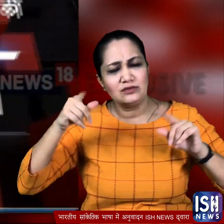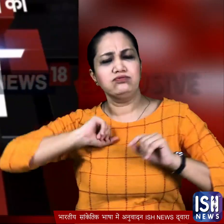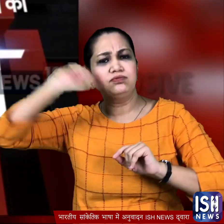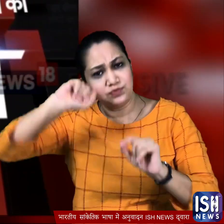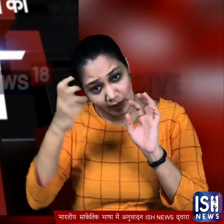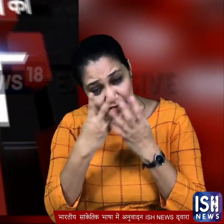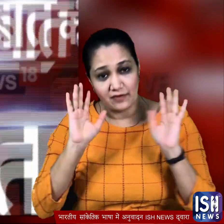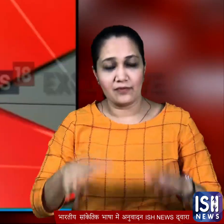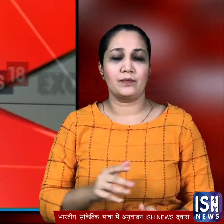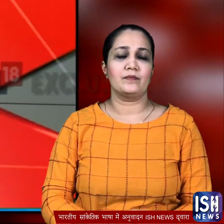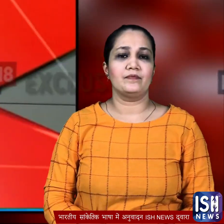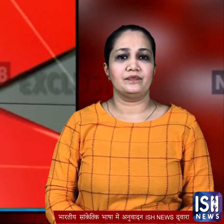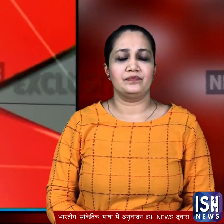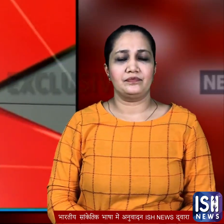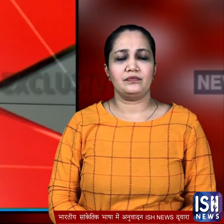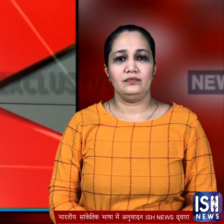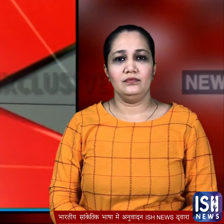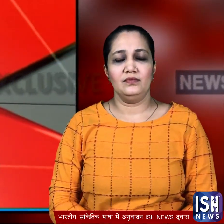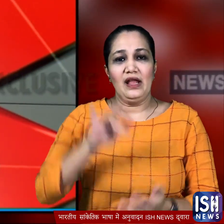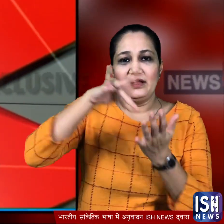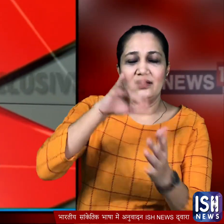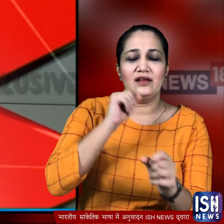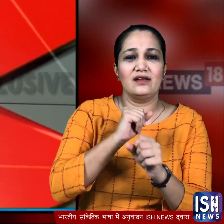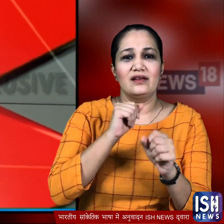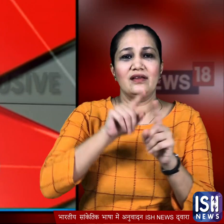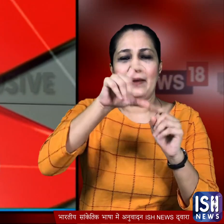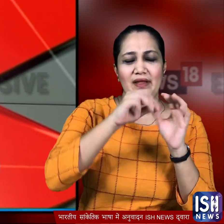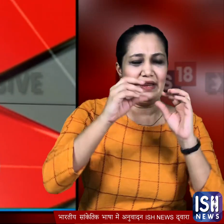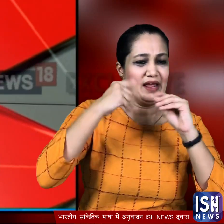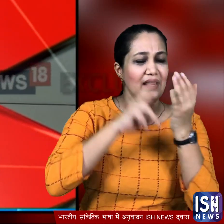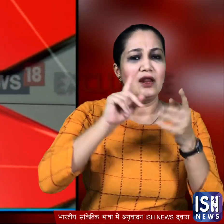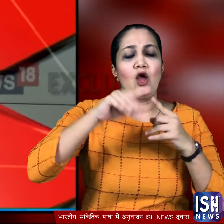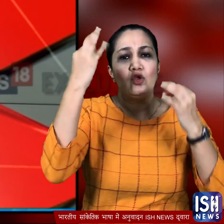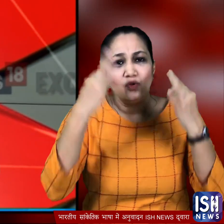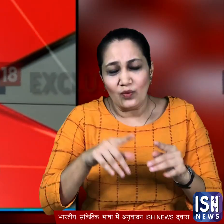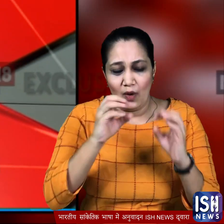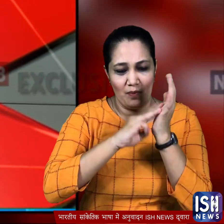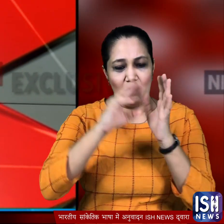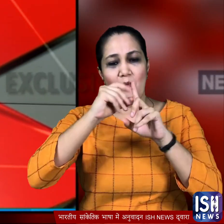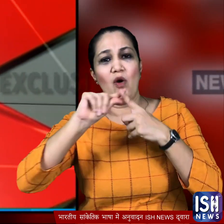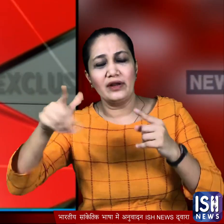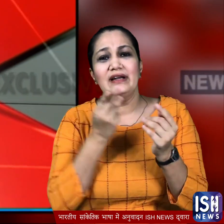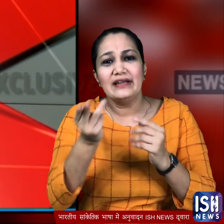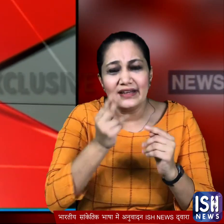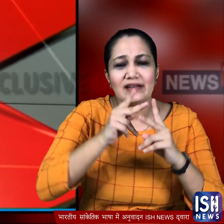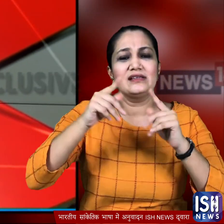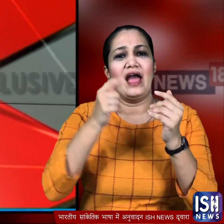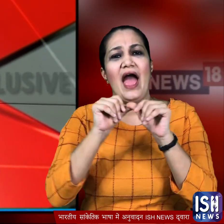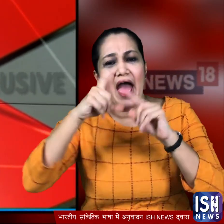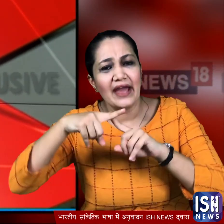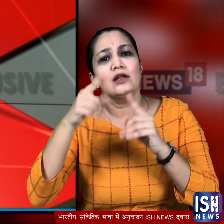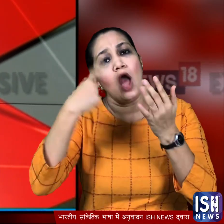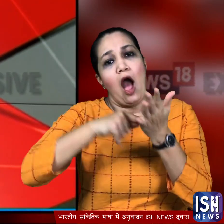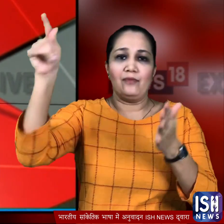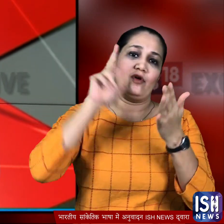प्रदर्शनकारी नजर आए। केंद्रीय कैबिनेट ने मॉडल टेनेंसी एक्ट को मंजूरी दे दी। मॉडल टेनेंसी एक्ट किराए के मकानों, दुकानों या दफ्तरों पर लागू